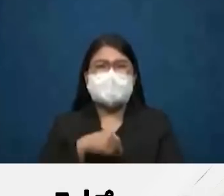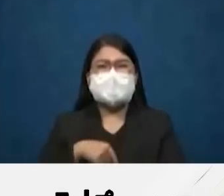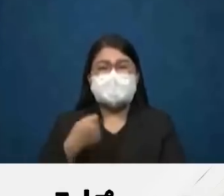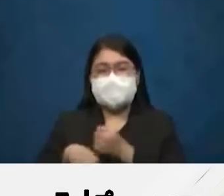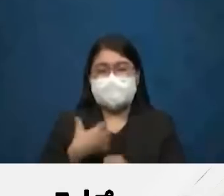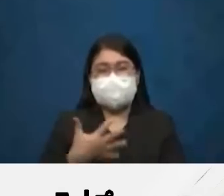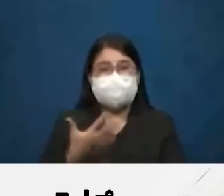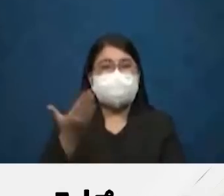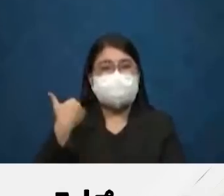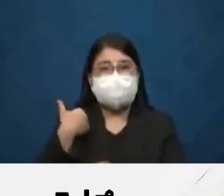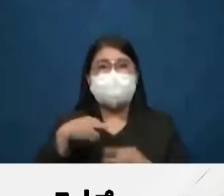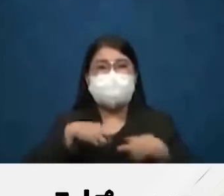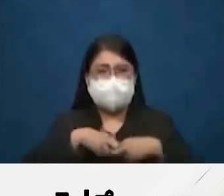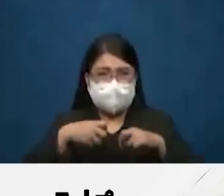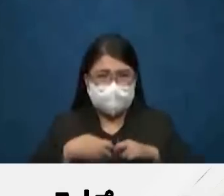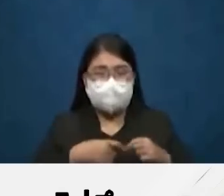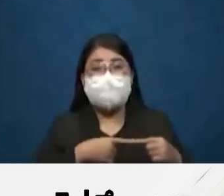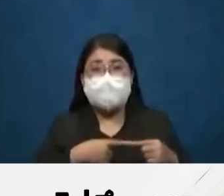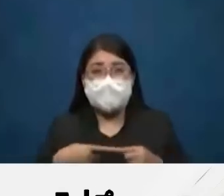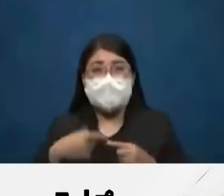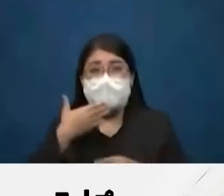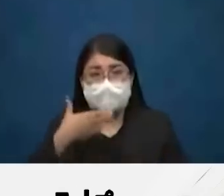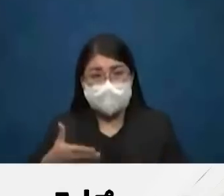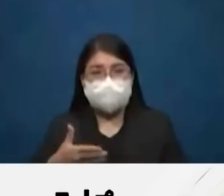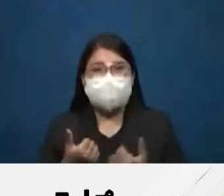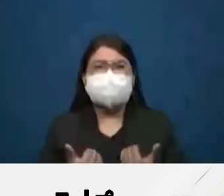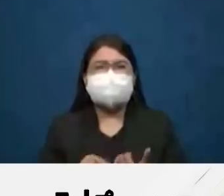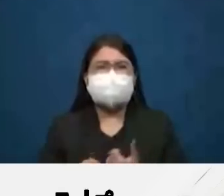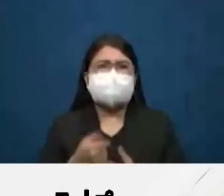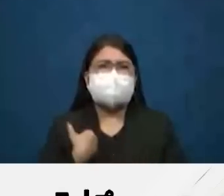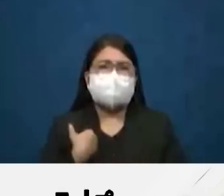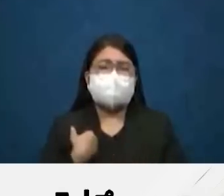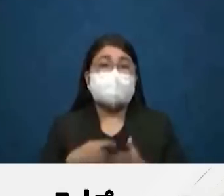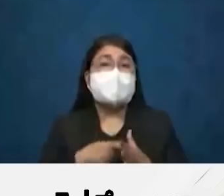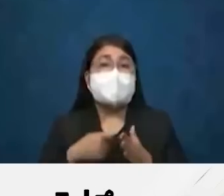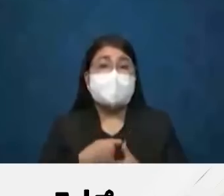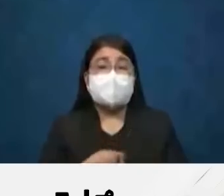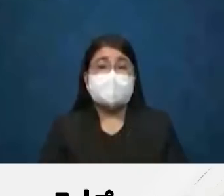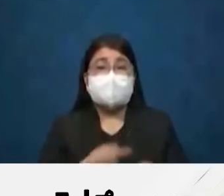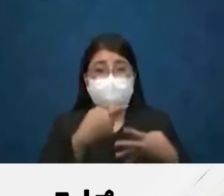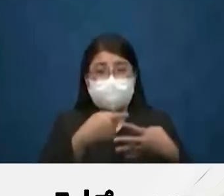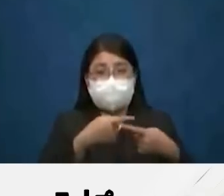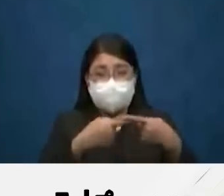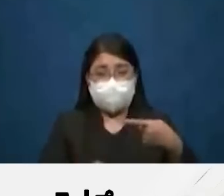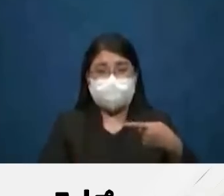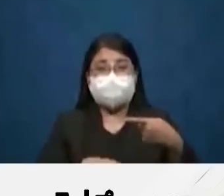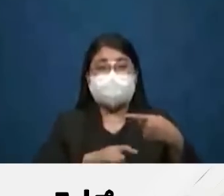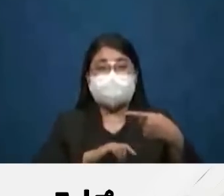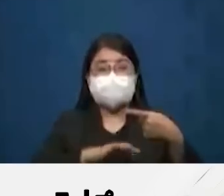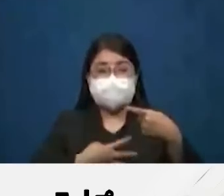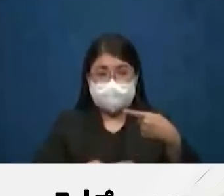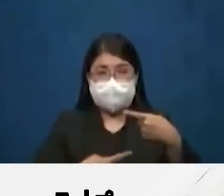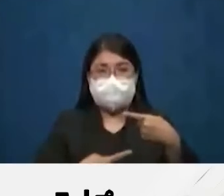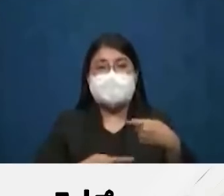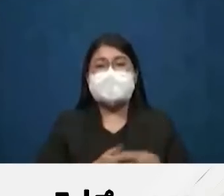ละเป็นคนนึงซึ่งออกมาคอมเมนต์แทนสวหลายคนเหมือนกัน ครับ แล้วก็แสดงจุดยืนในประเด็นเรื่องของการโหวตตามที่สสเส